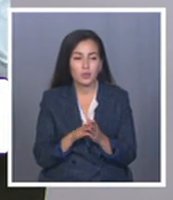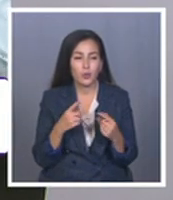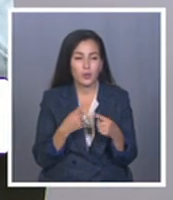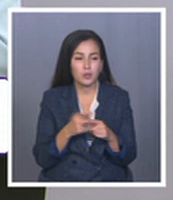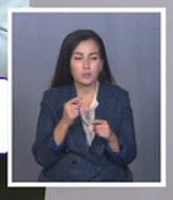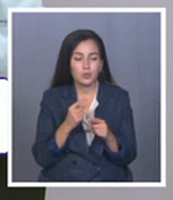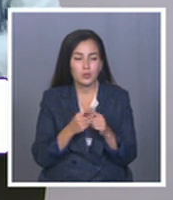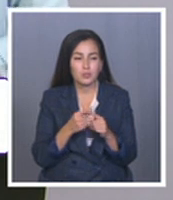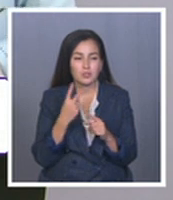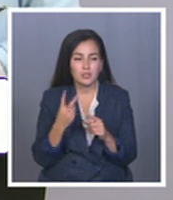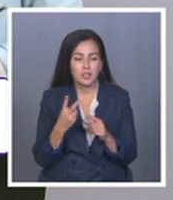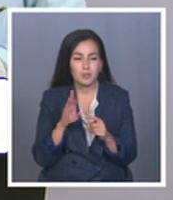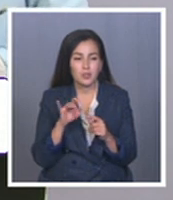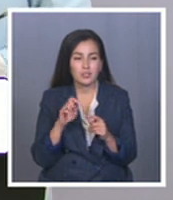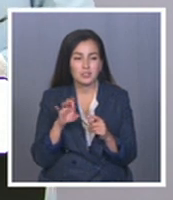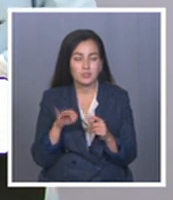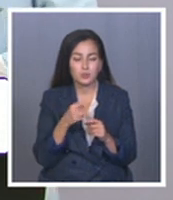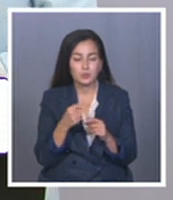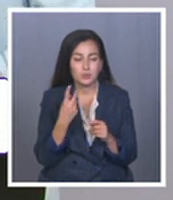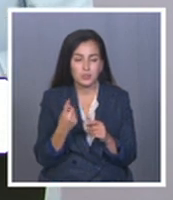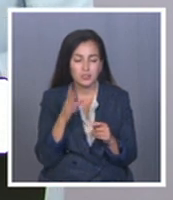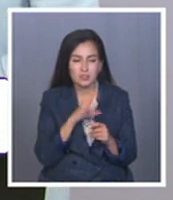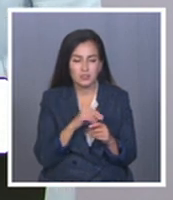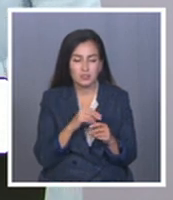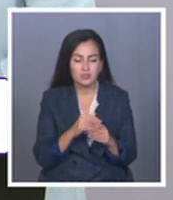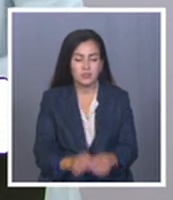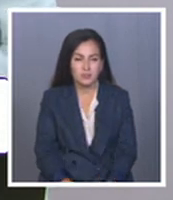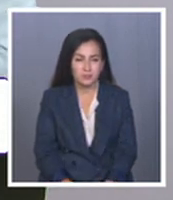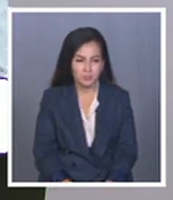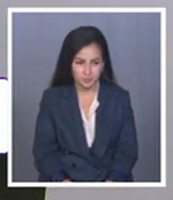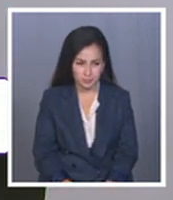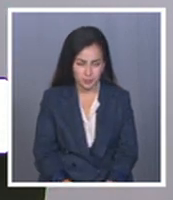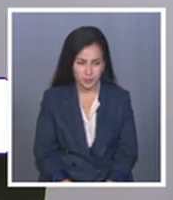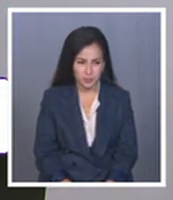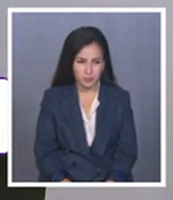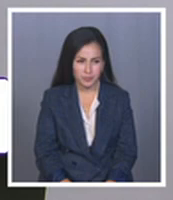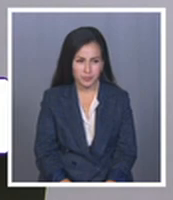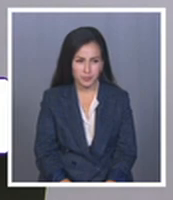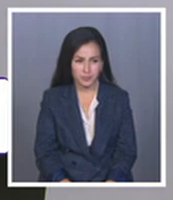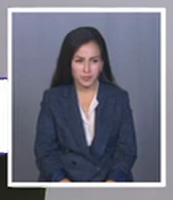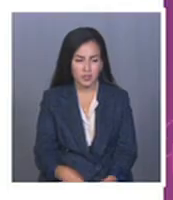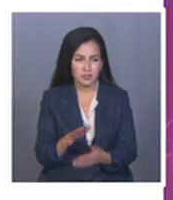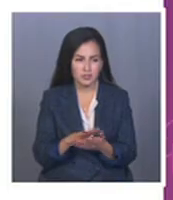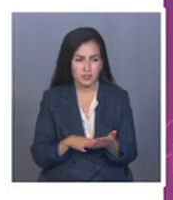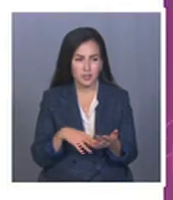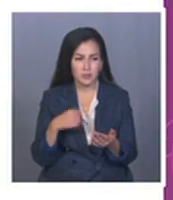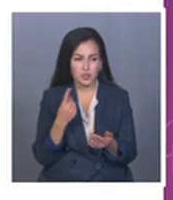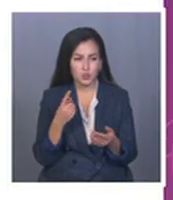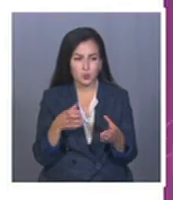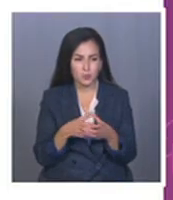2, пероксидтерде минус 1 деген тотығу дәрежесін көрсетеді. Одан басқа бірінші